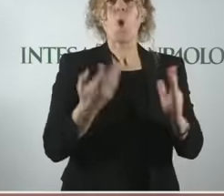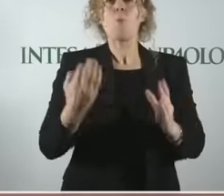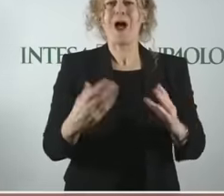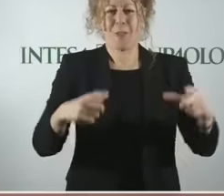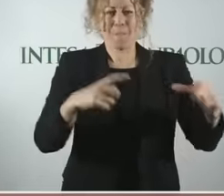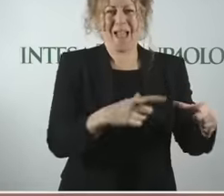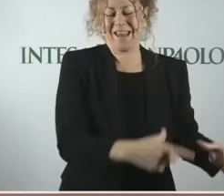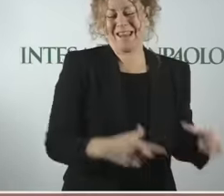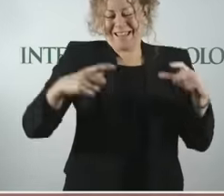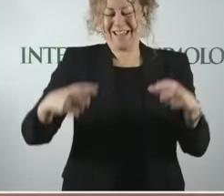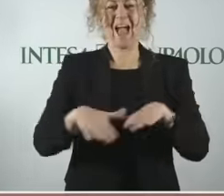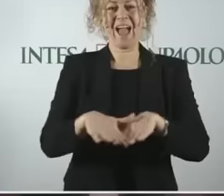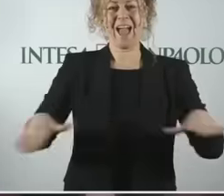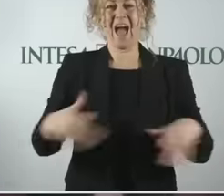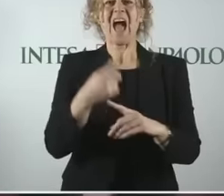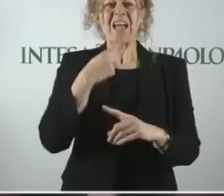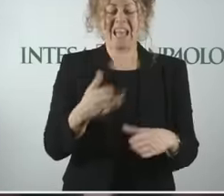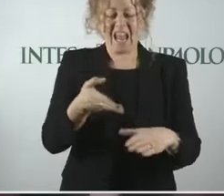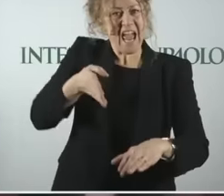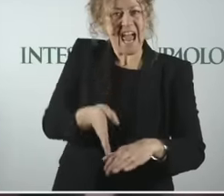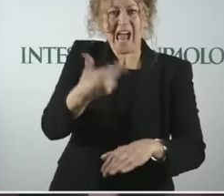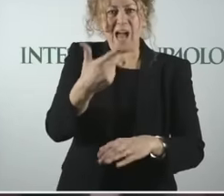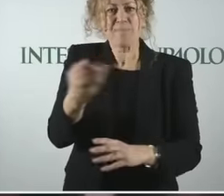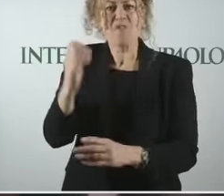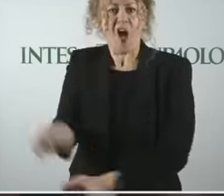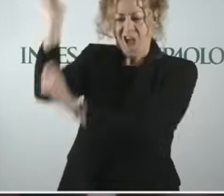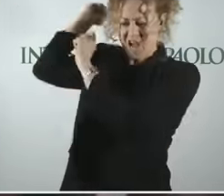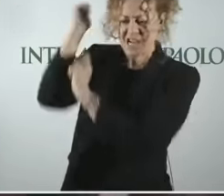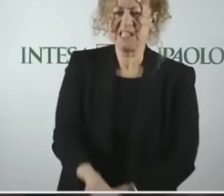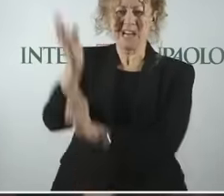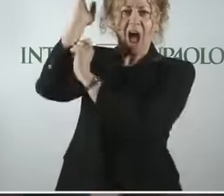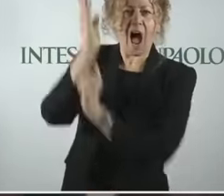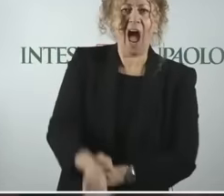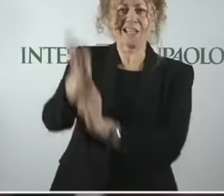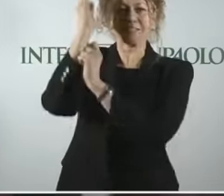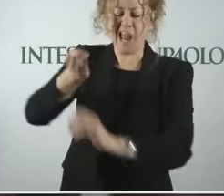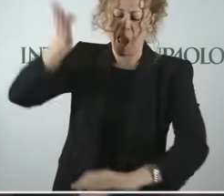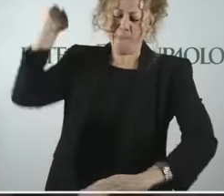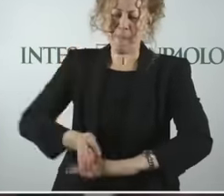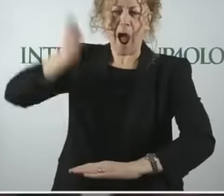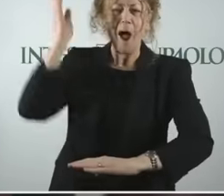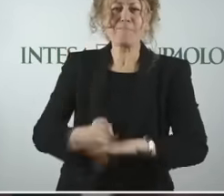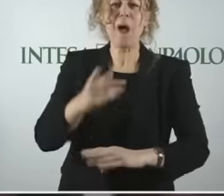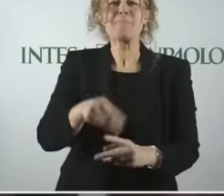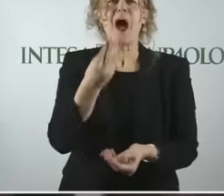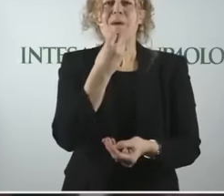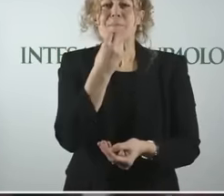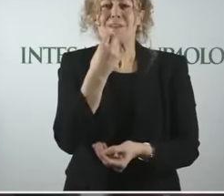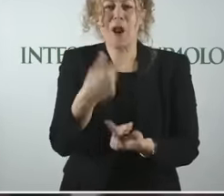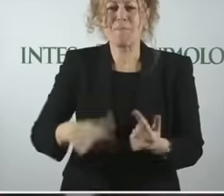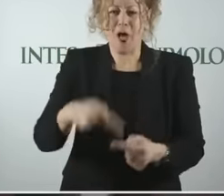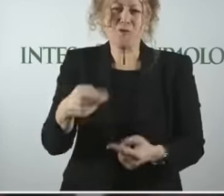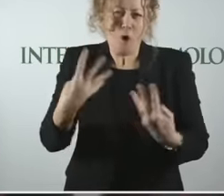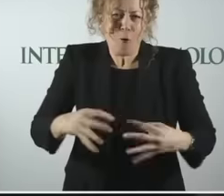pane Vai il padron di casa con l'ascia e con lasha taglia le fette di pane per il pranzo di oggi Ecco funzionava così Altro che